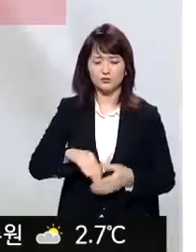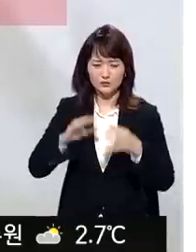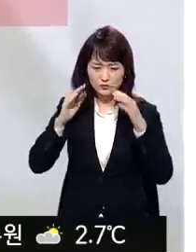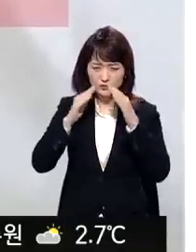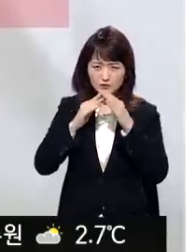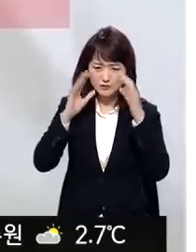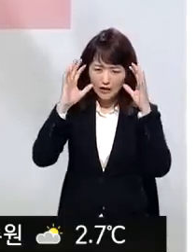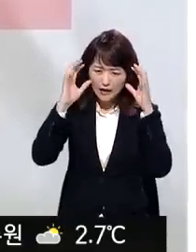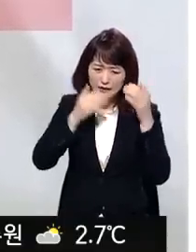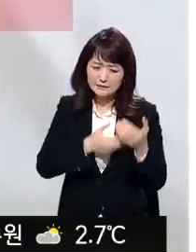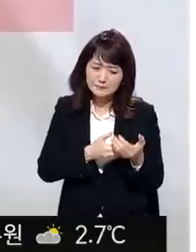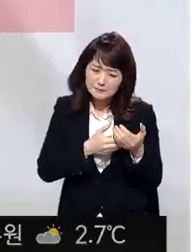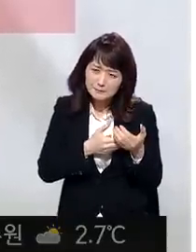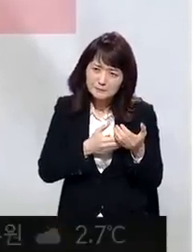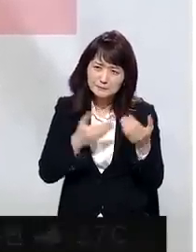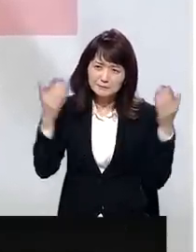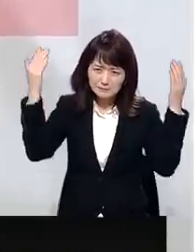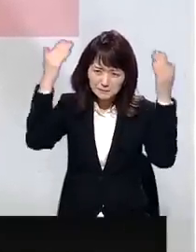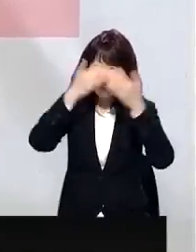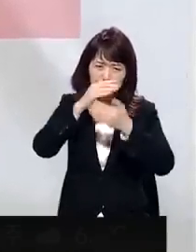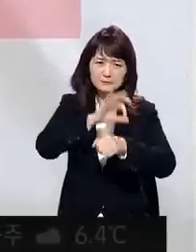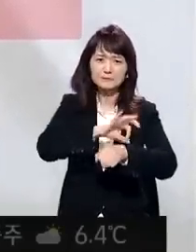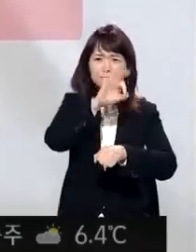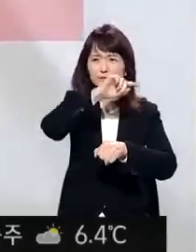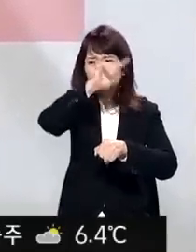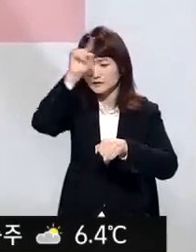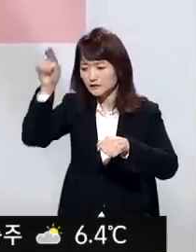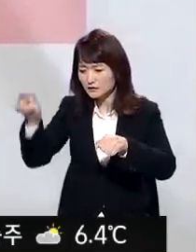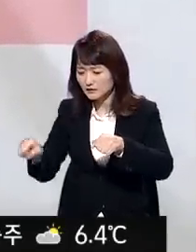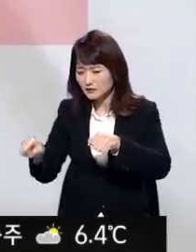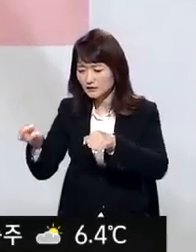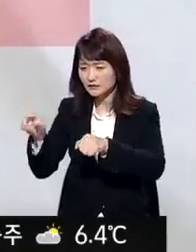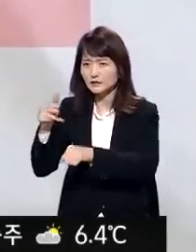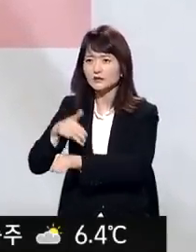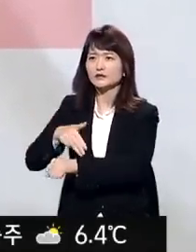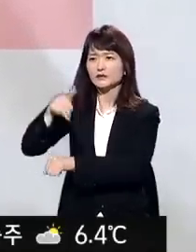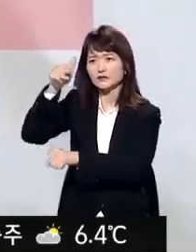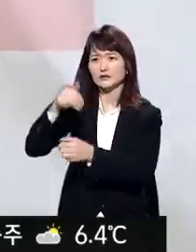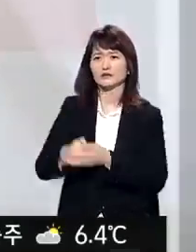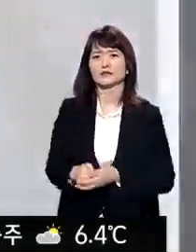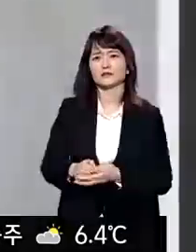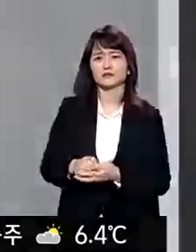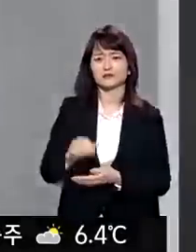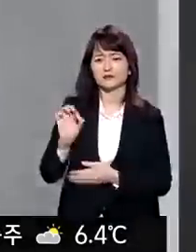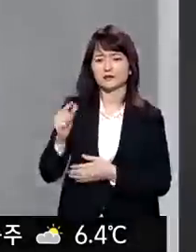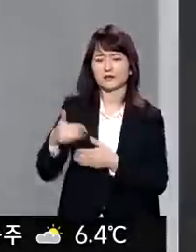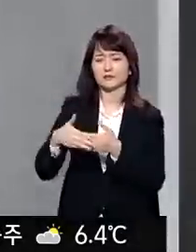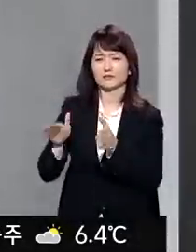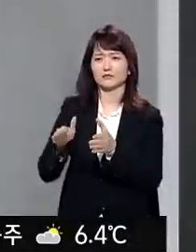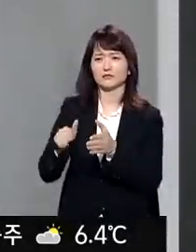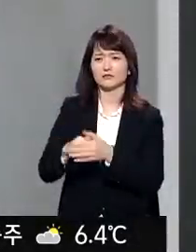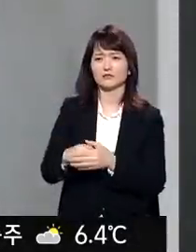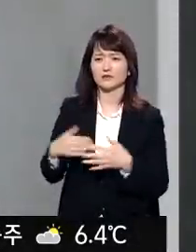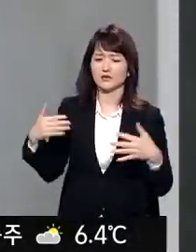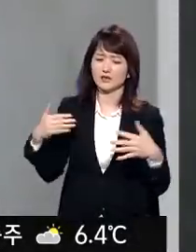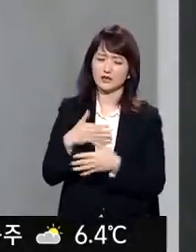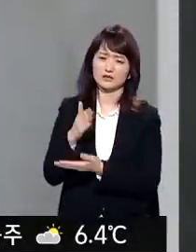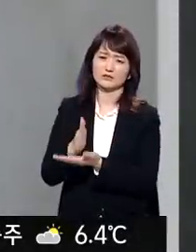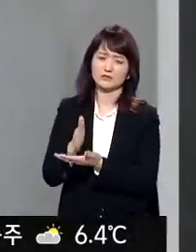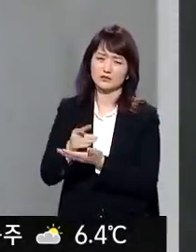밤 10시에서 아침 8시까지는 안방 화장실 사용 좀 하지 마세요. 물소리 진짜 완전 많이 들려. 우리 애